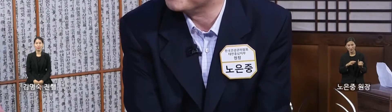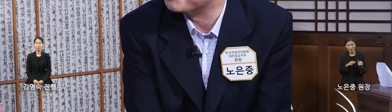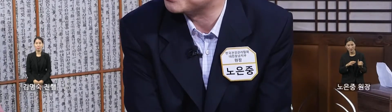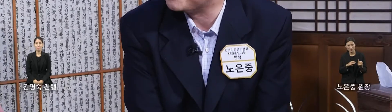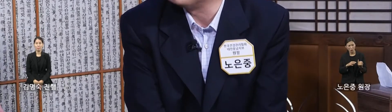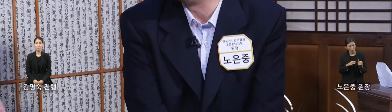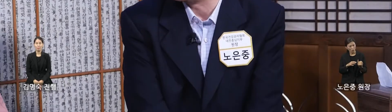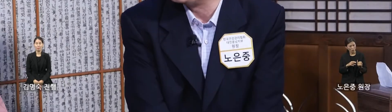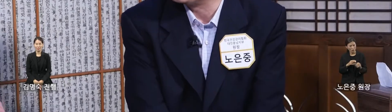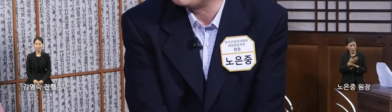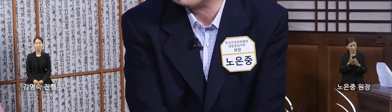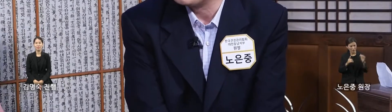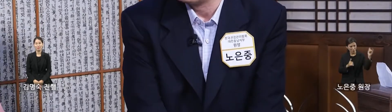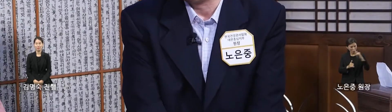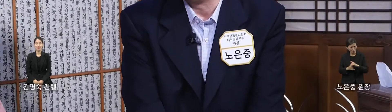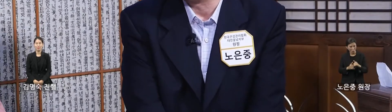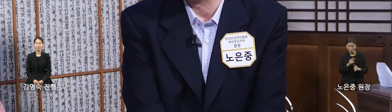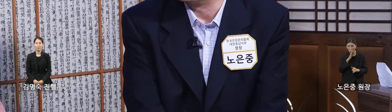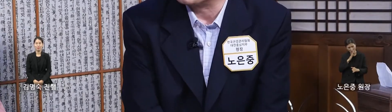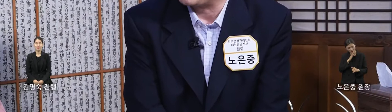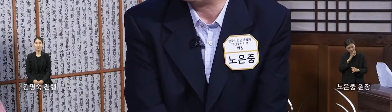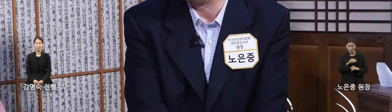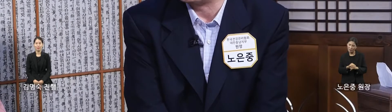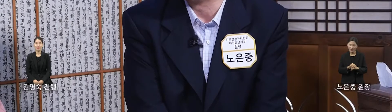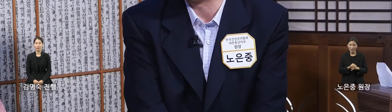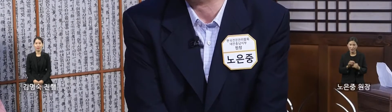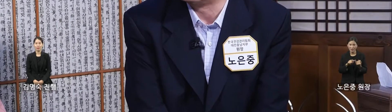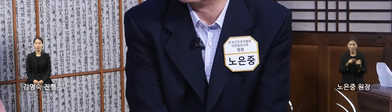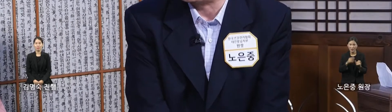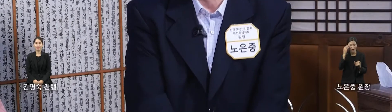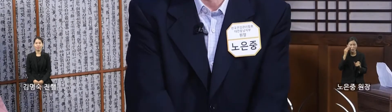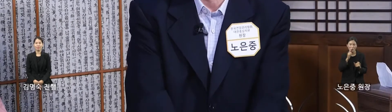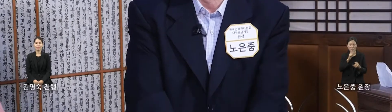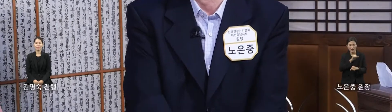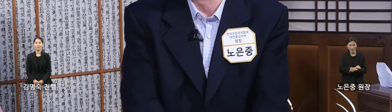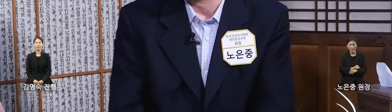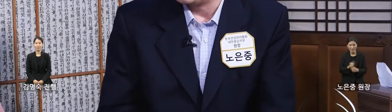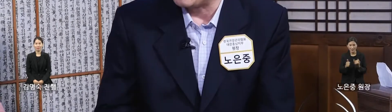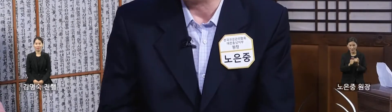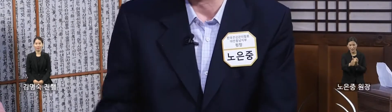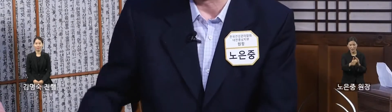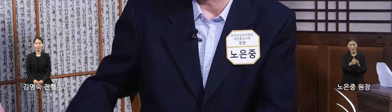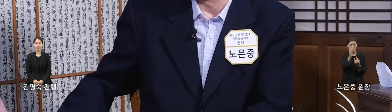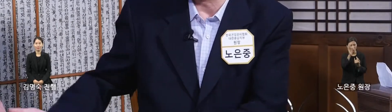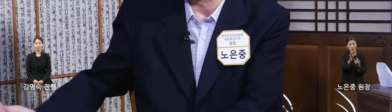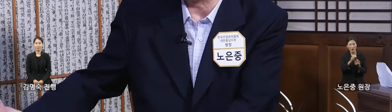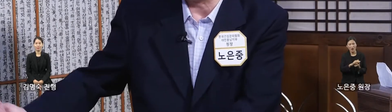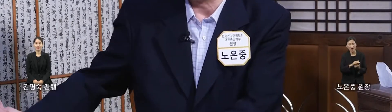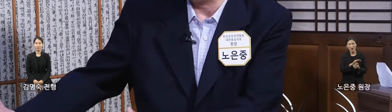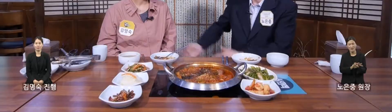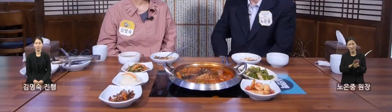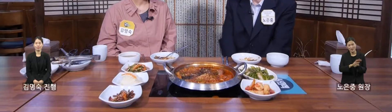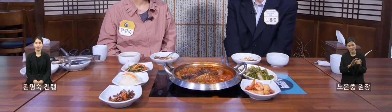어느 지역에서 오셨을까 하는 분도 계시는데 네. 그 이렇게 같이 오신 배우자 분을 보면 알 수가 있어요. 너무 다정스럽게 정말